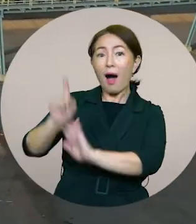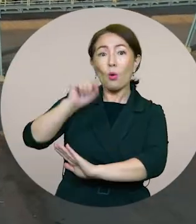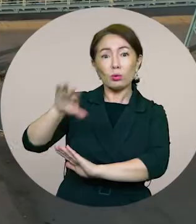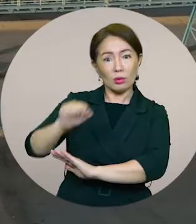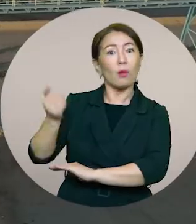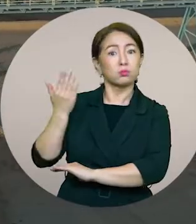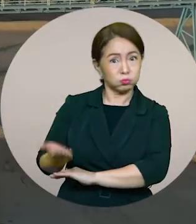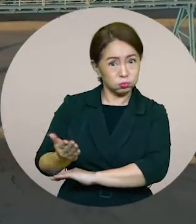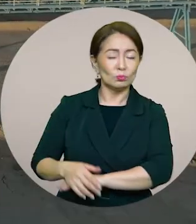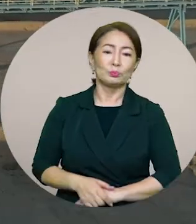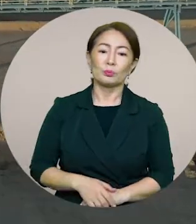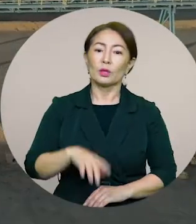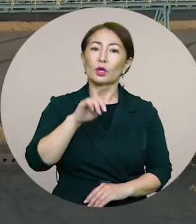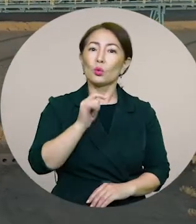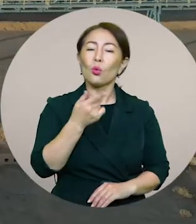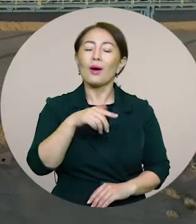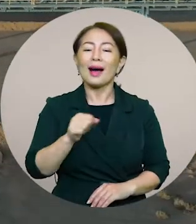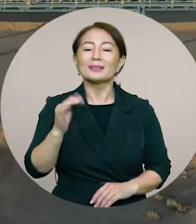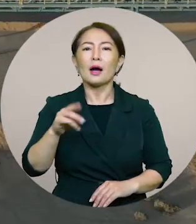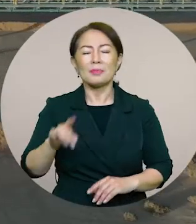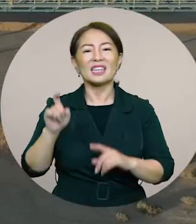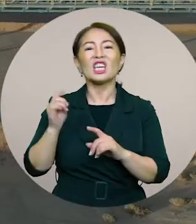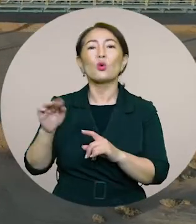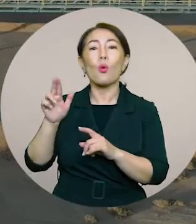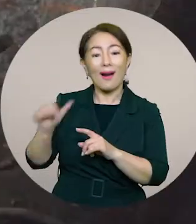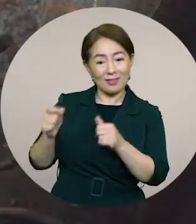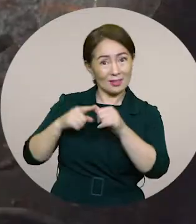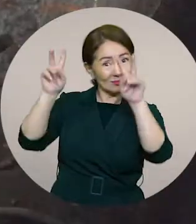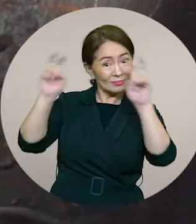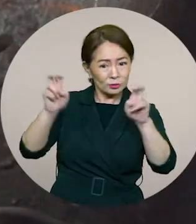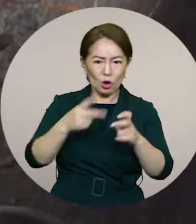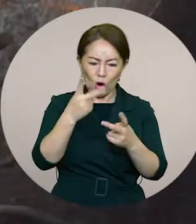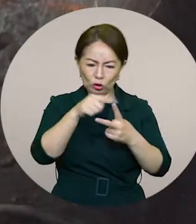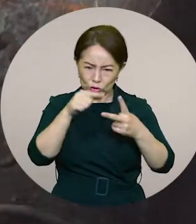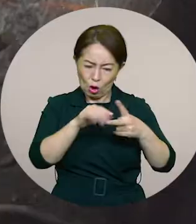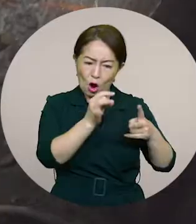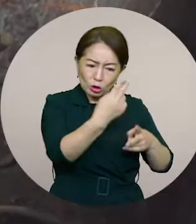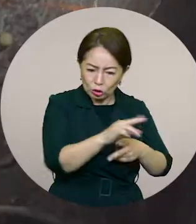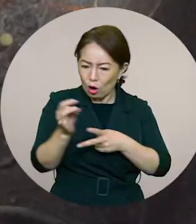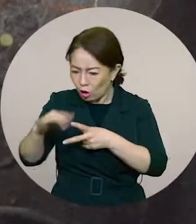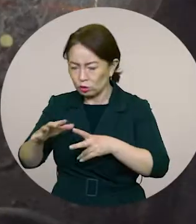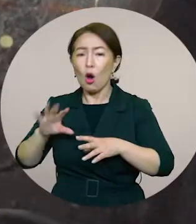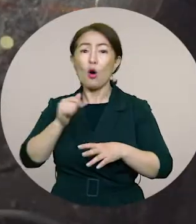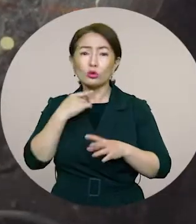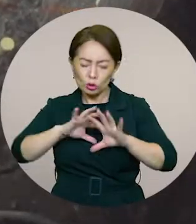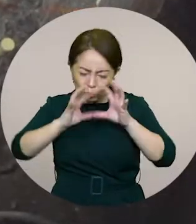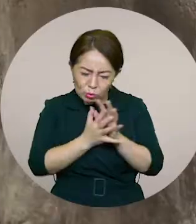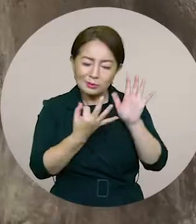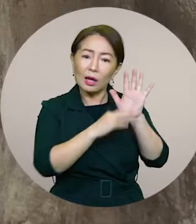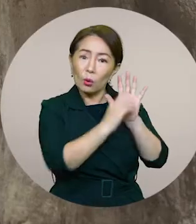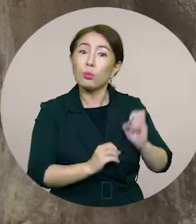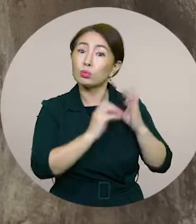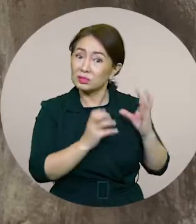анхдагчид тооцогдно. Хьюга Даммет, Хируга гэж нэрлсэн хоёр орд оюу толгоон нийт нөөцийн 80%-ийг